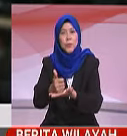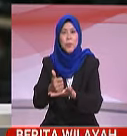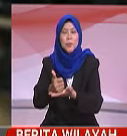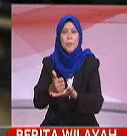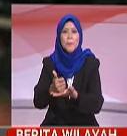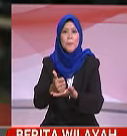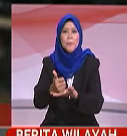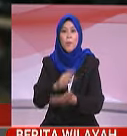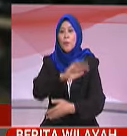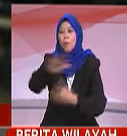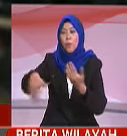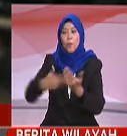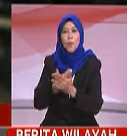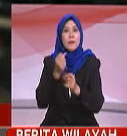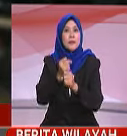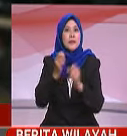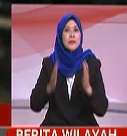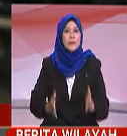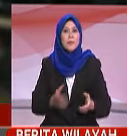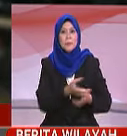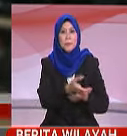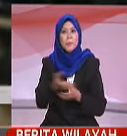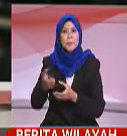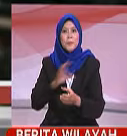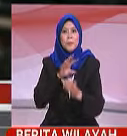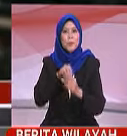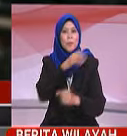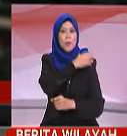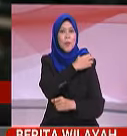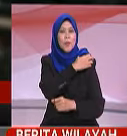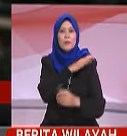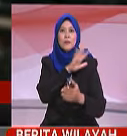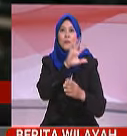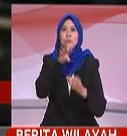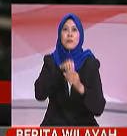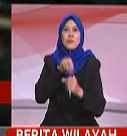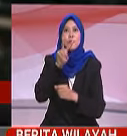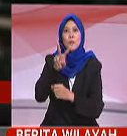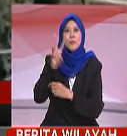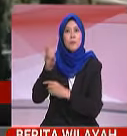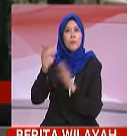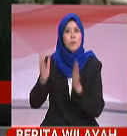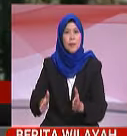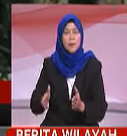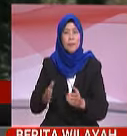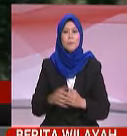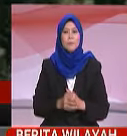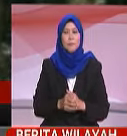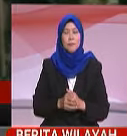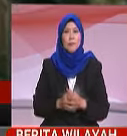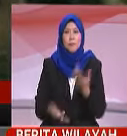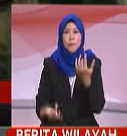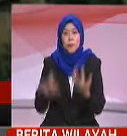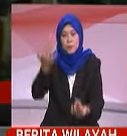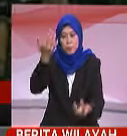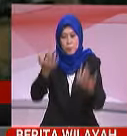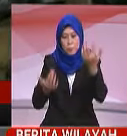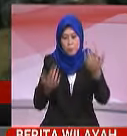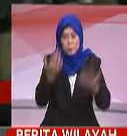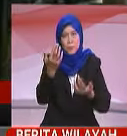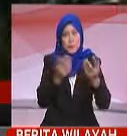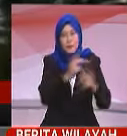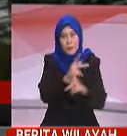sopotan anggota keseluruhan anggota Bombay terlibat termasuk pegawai 26 orang tapi berjaya dikawal sepenuhnya